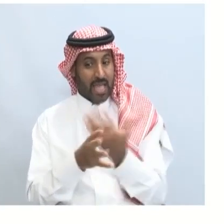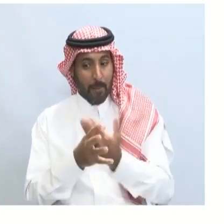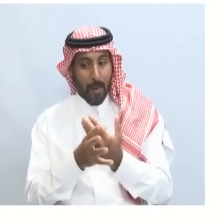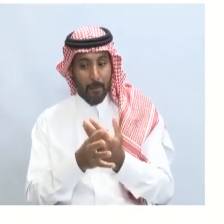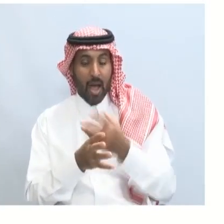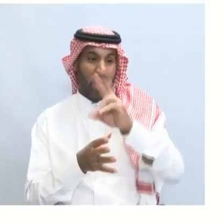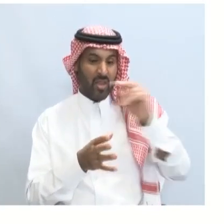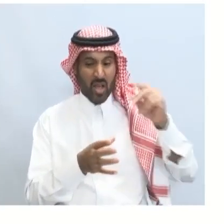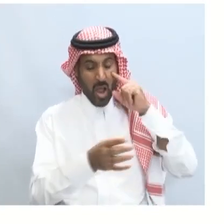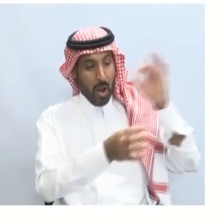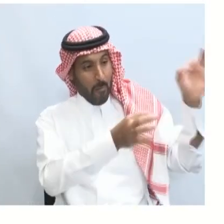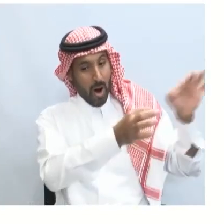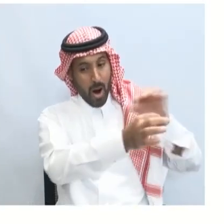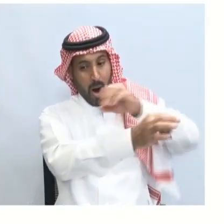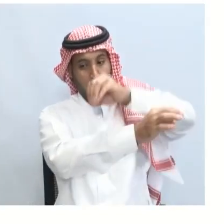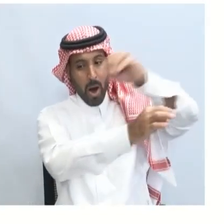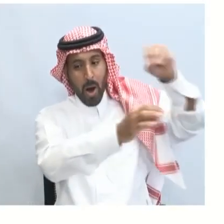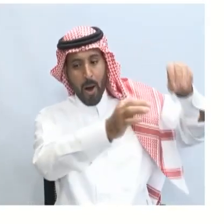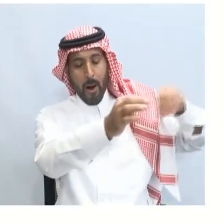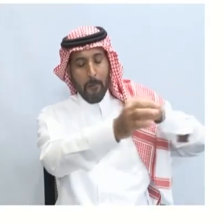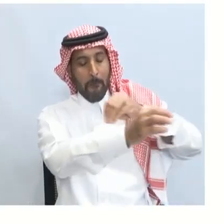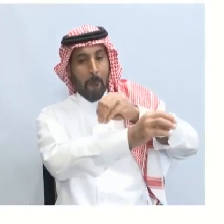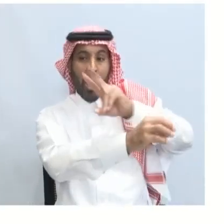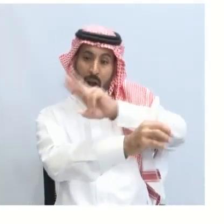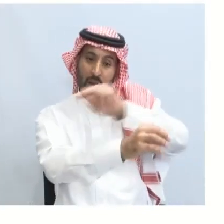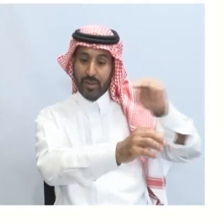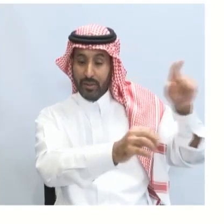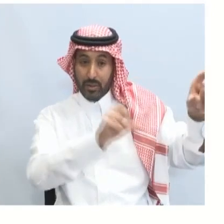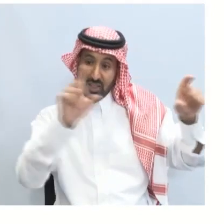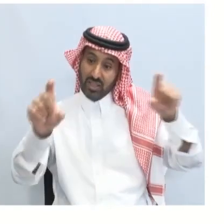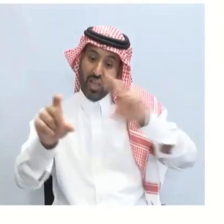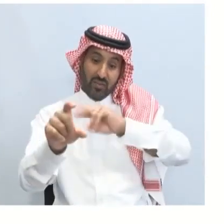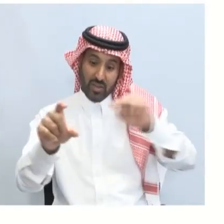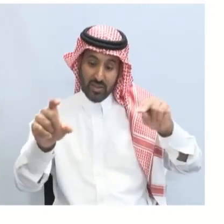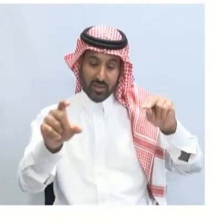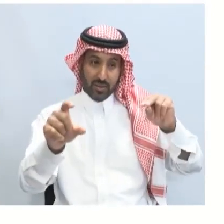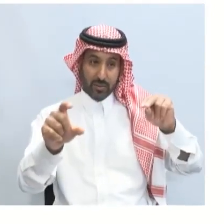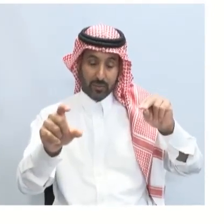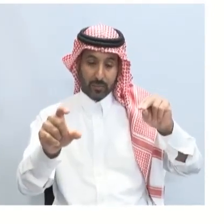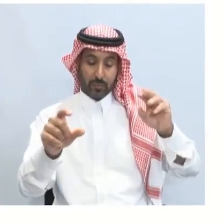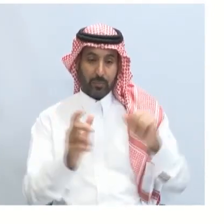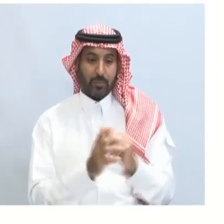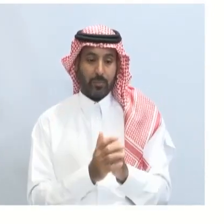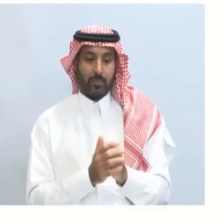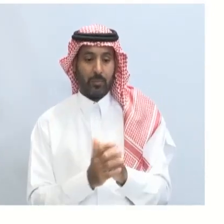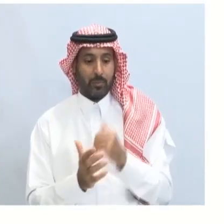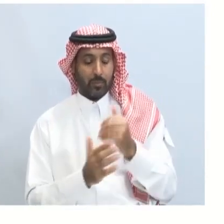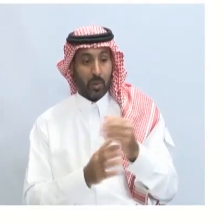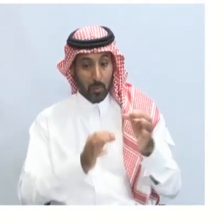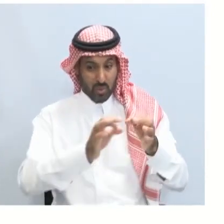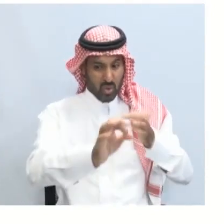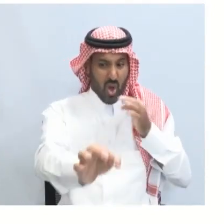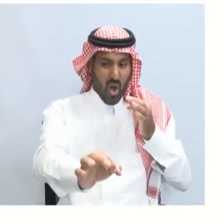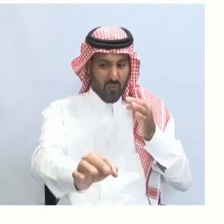تشابه المناطق النائيه في الفضاء مع بعضها بعضا على الرغم من